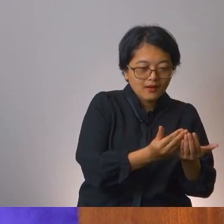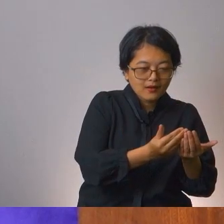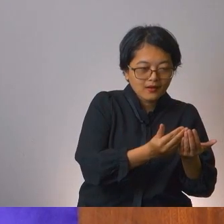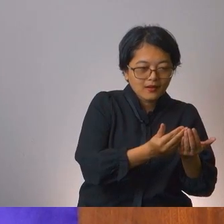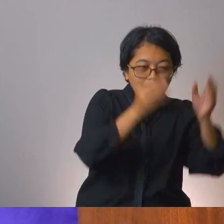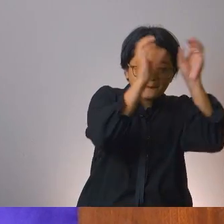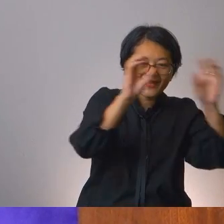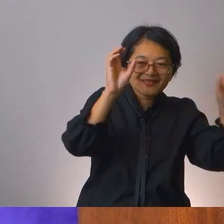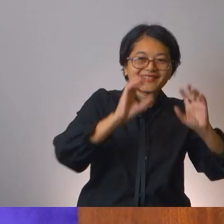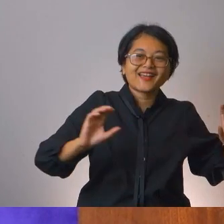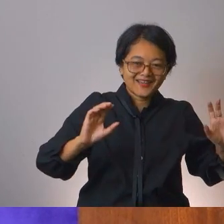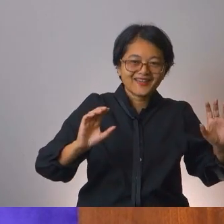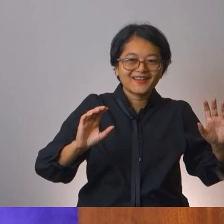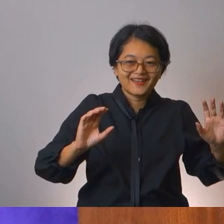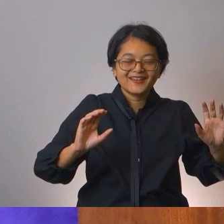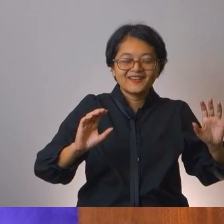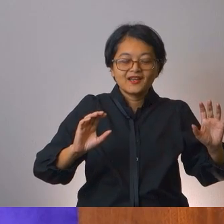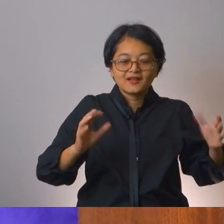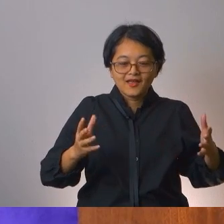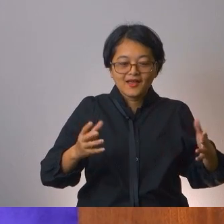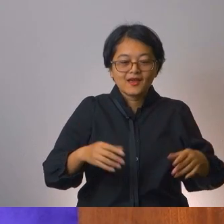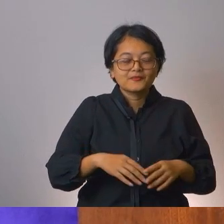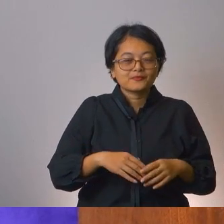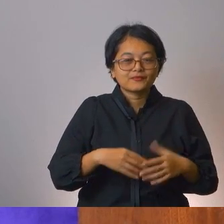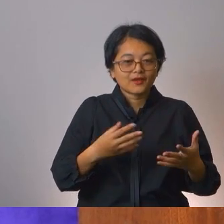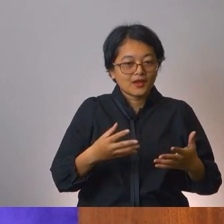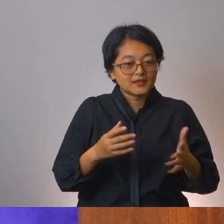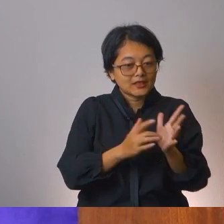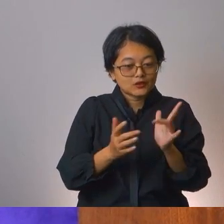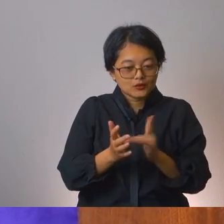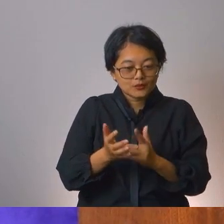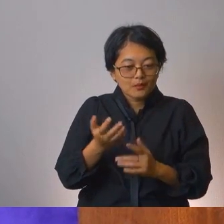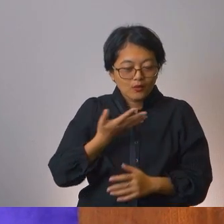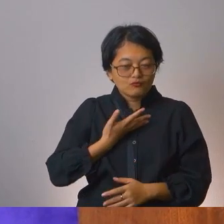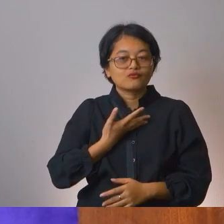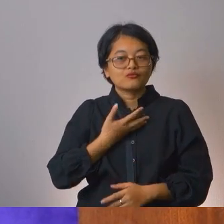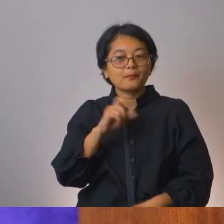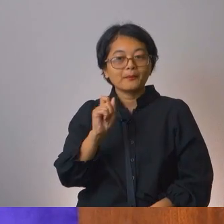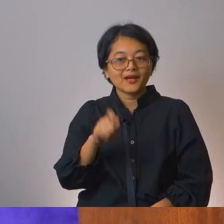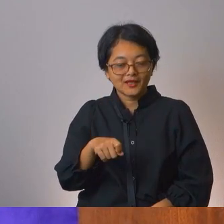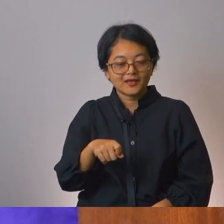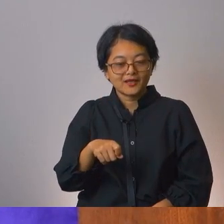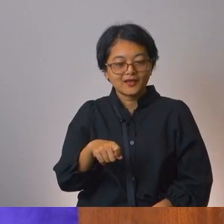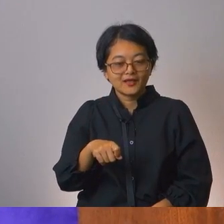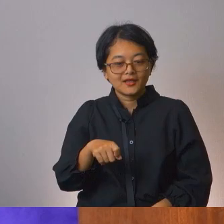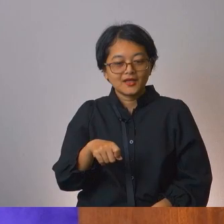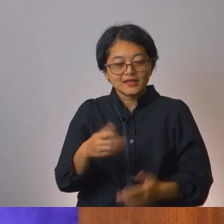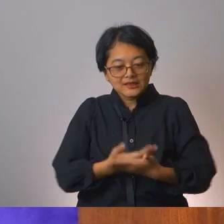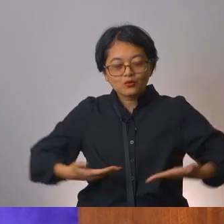Artinya, Yesus sengaja menggunakan media ini untuk mengajarkan para murid